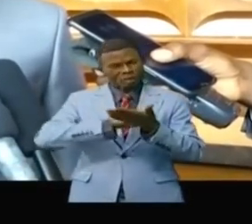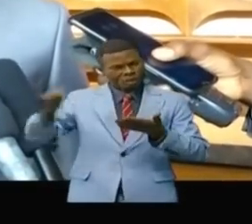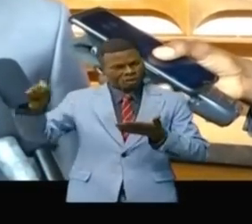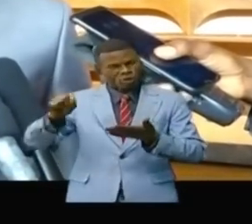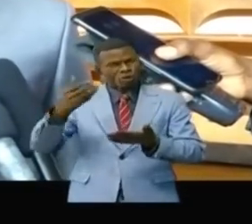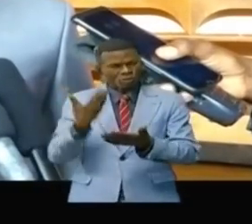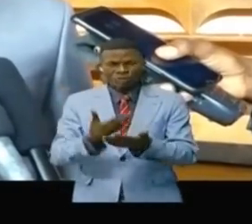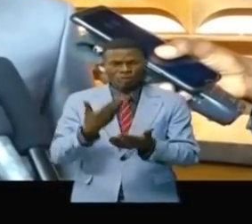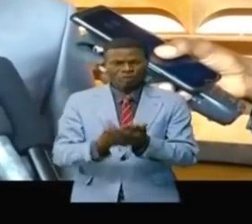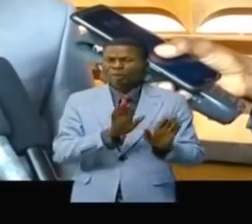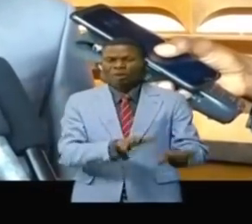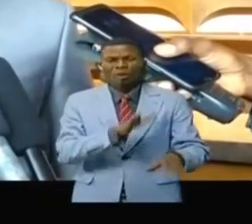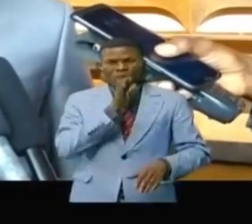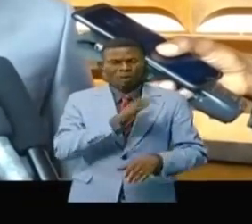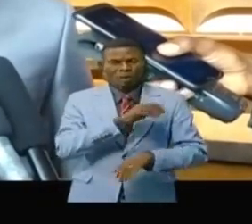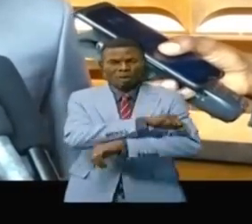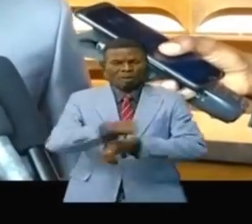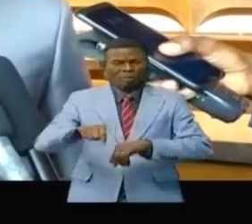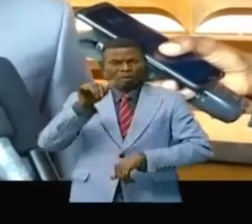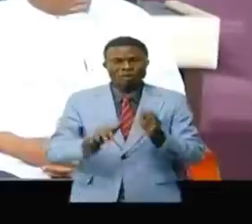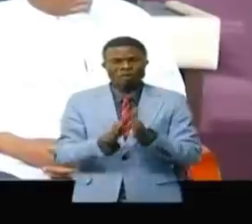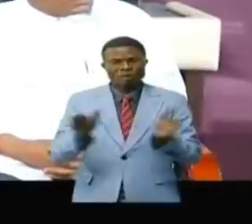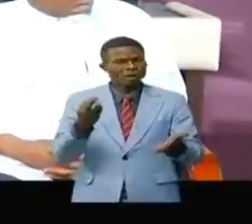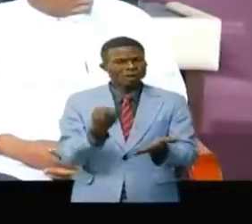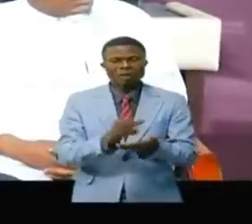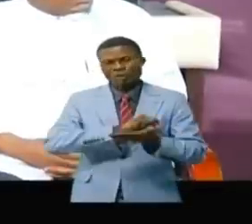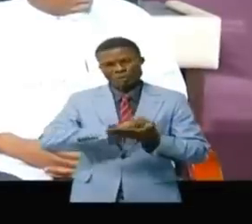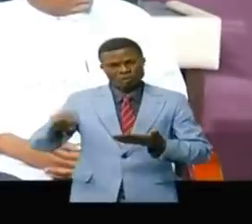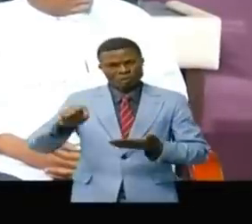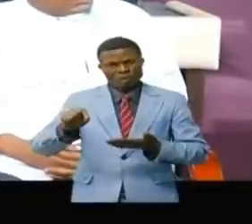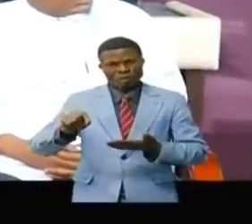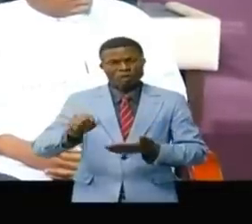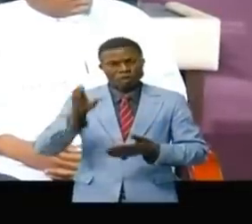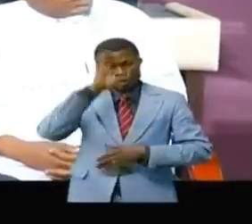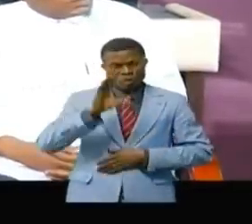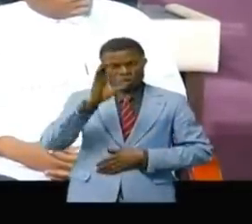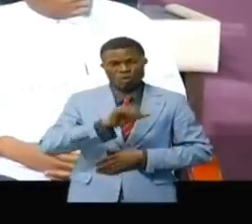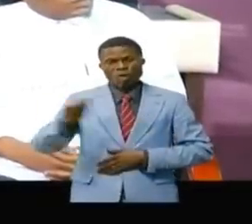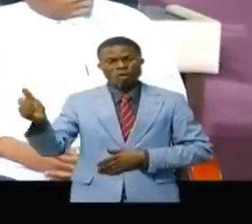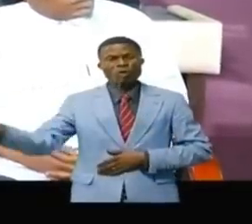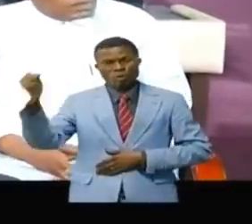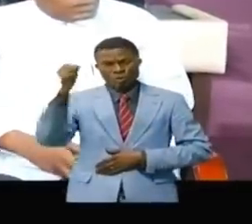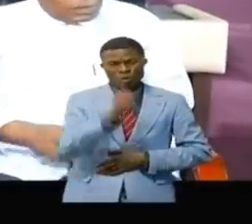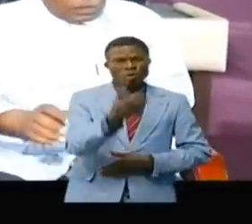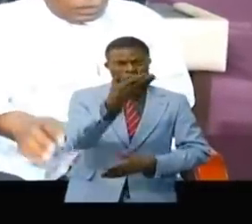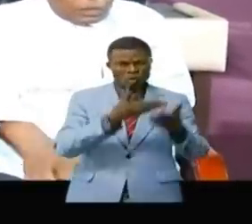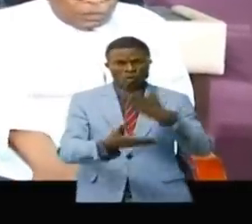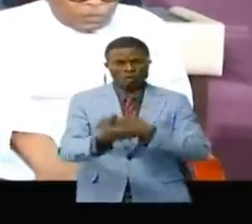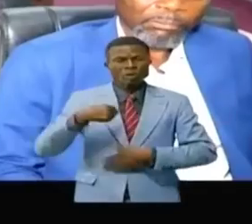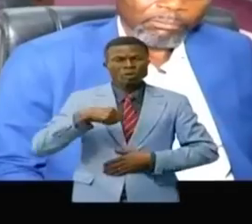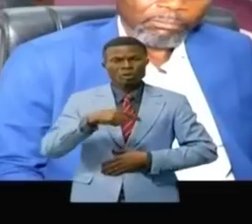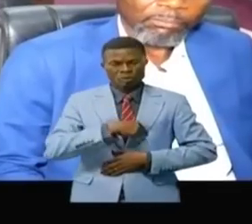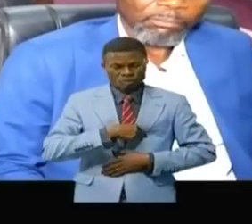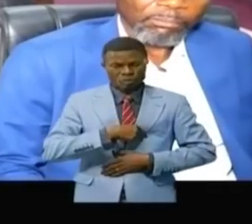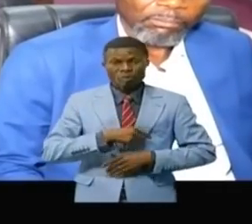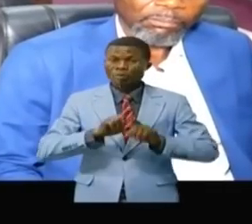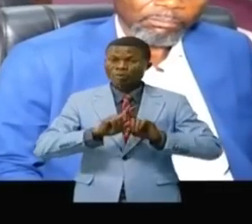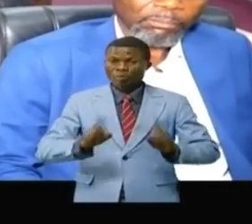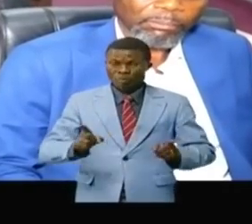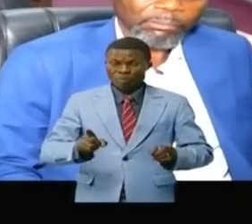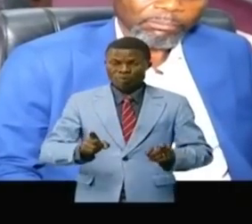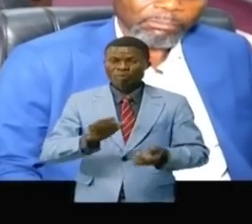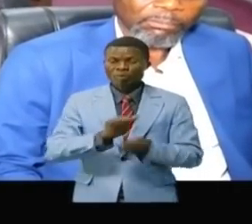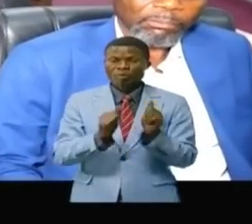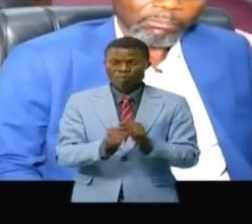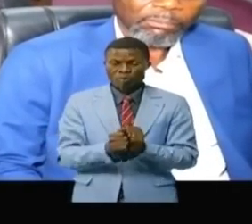sans condition de poste de secrétaire général aux finances. Qu'on cherche un administratif pour le poste là-bas et nous allons évoluer. Quand l'agent